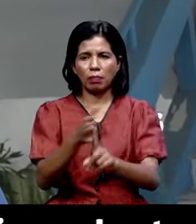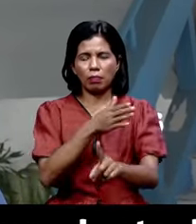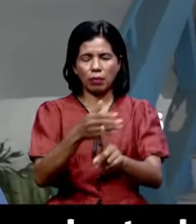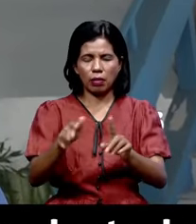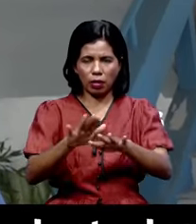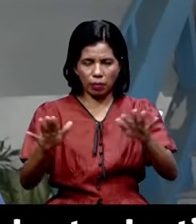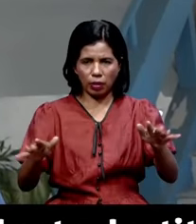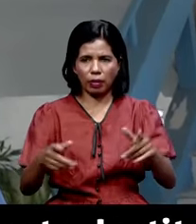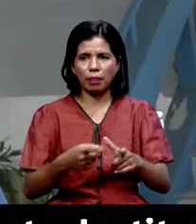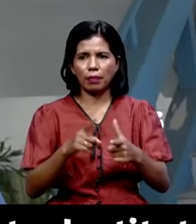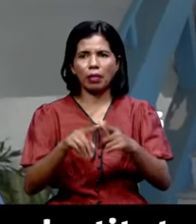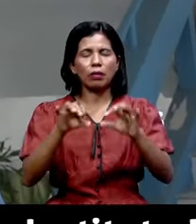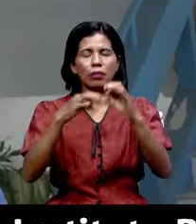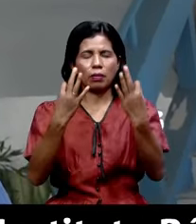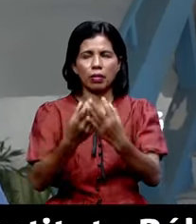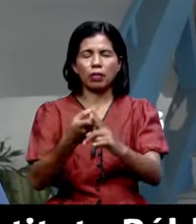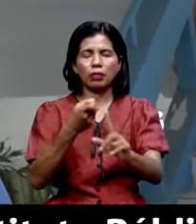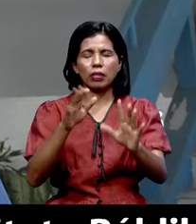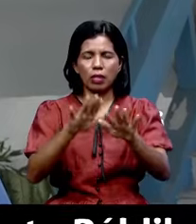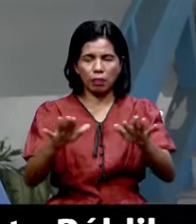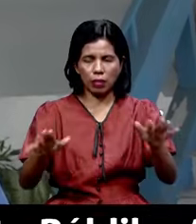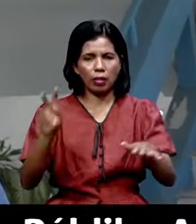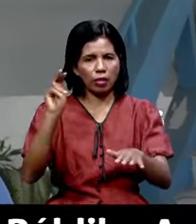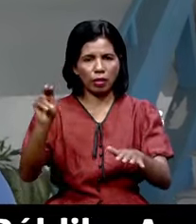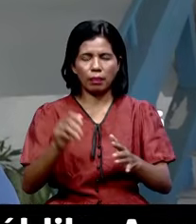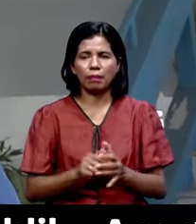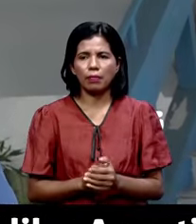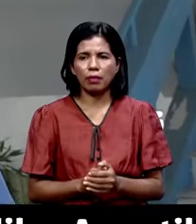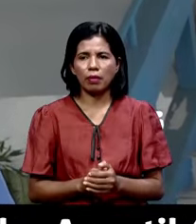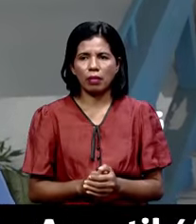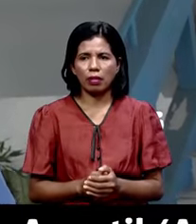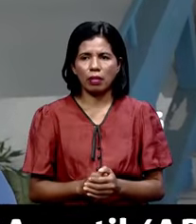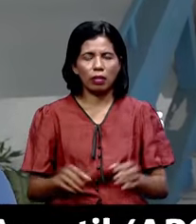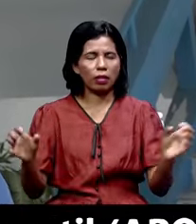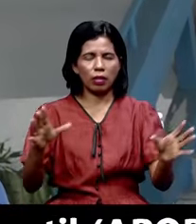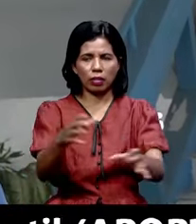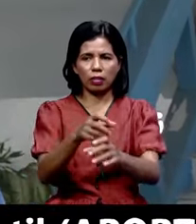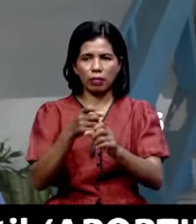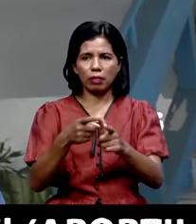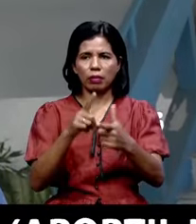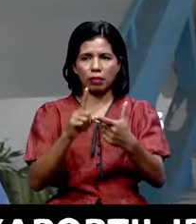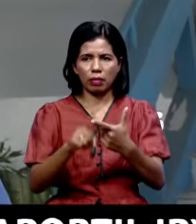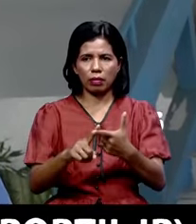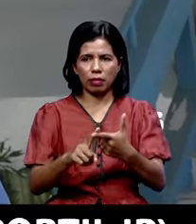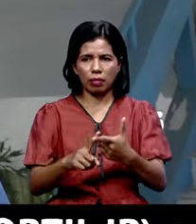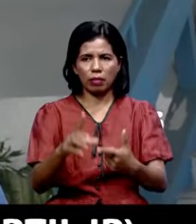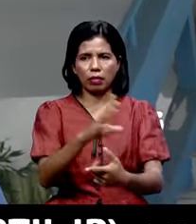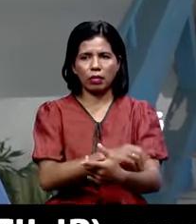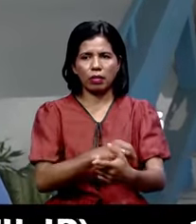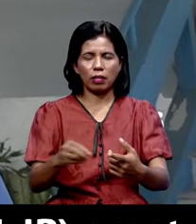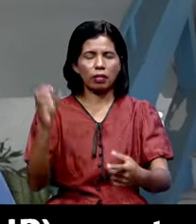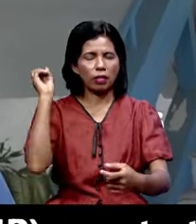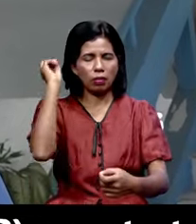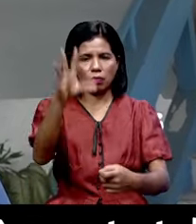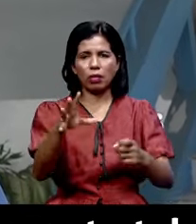antau mak familia sira hosi labarek ninian maka la simu antau musu konfronte tuan sira tu